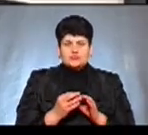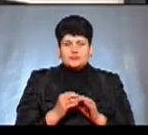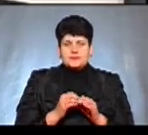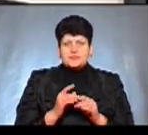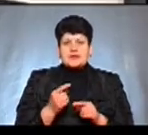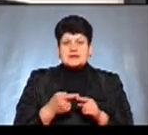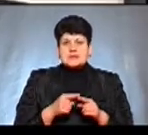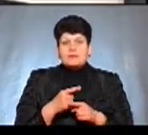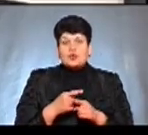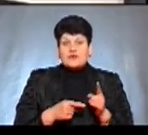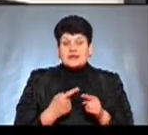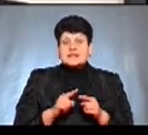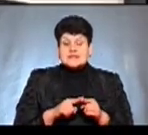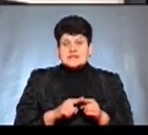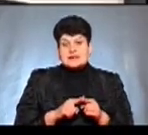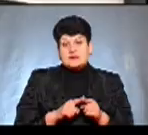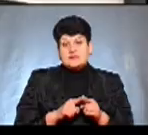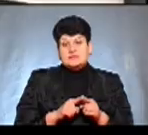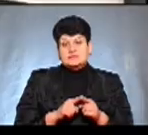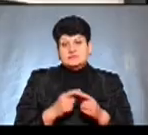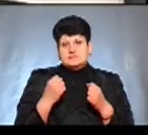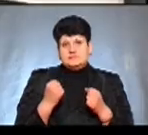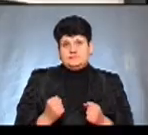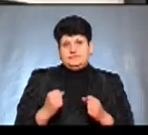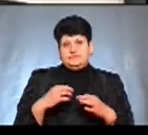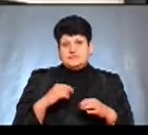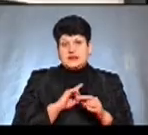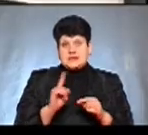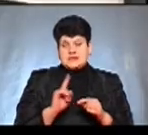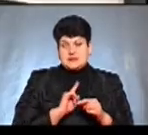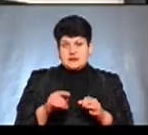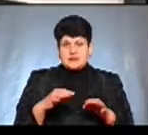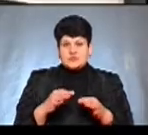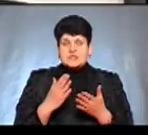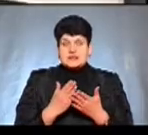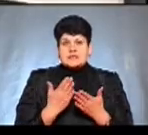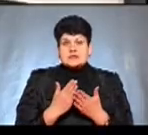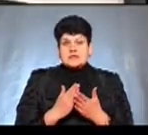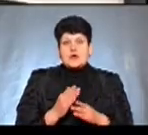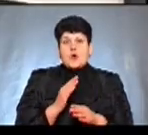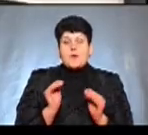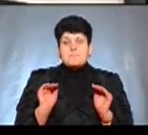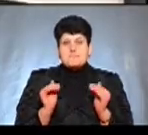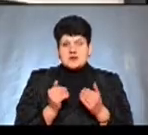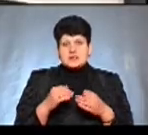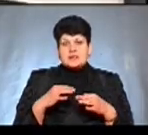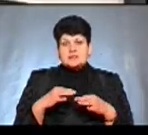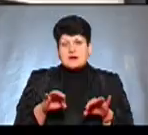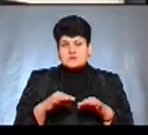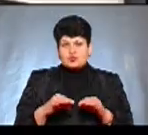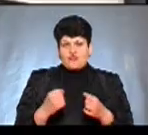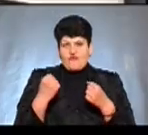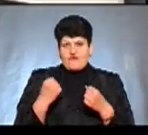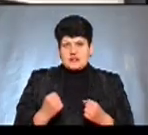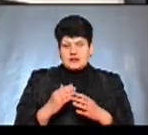– це транзитний транспорт. Тому на сьогоднішній день поставлені знаки обмеження руху вантажного транспорту. Вони пересуваються в обхід, зокрема, на